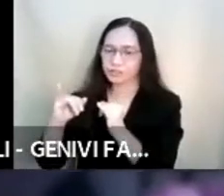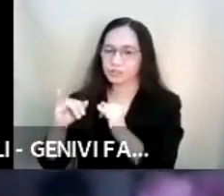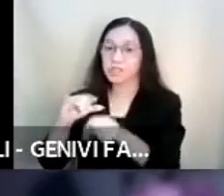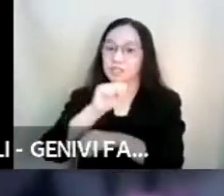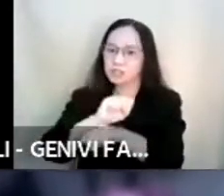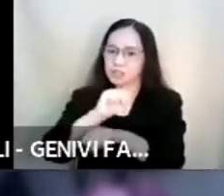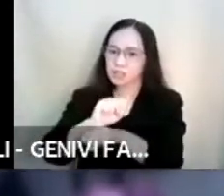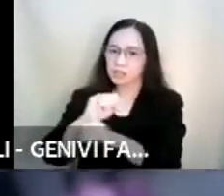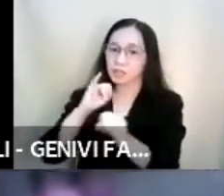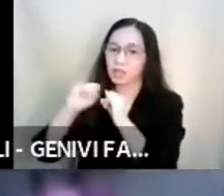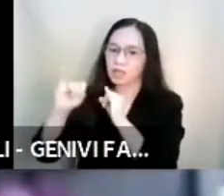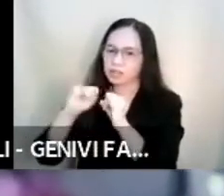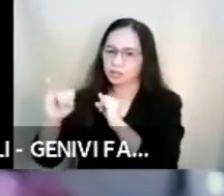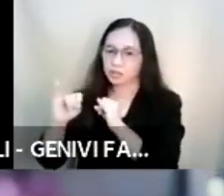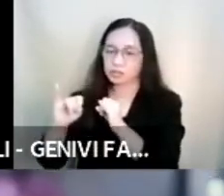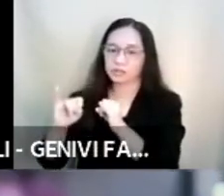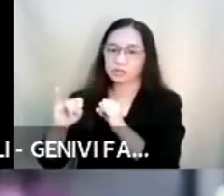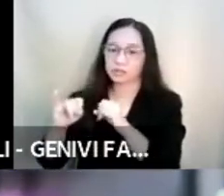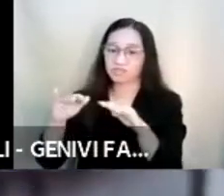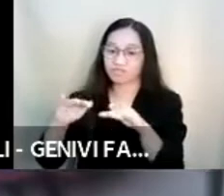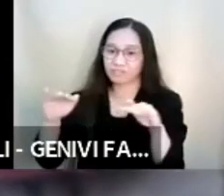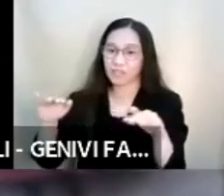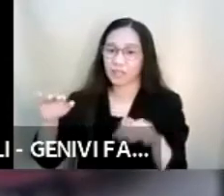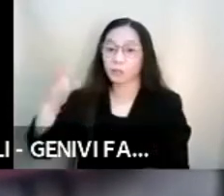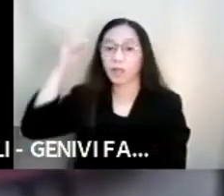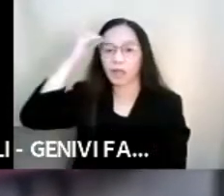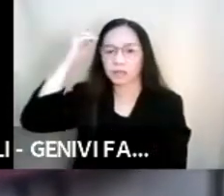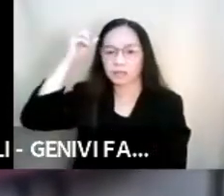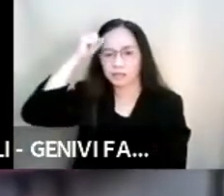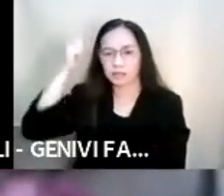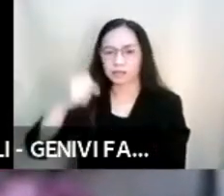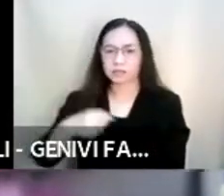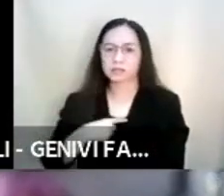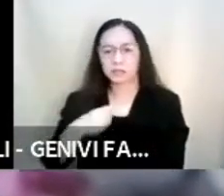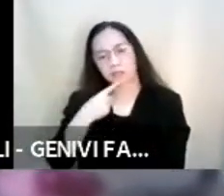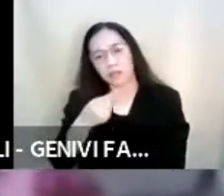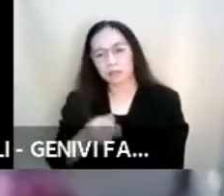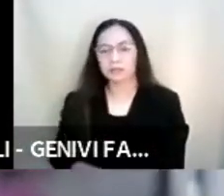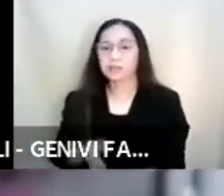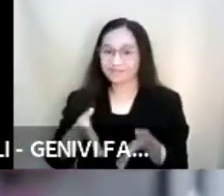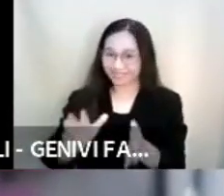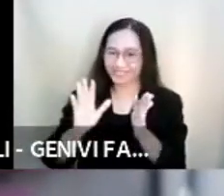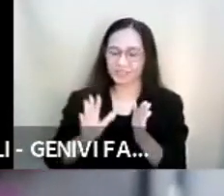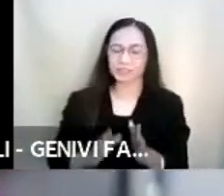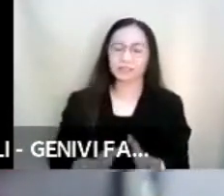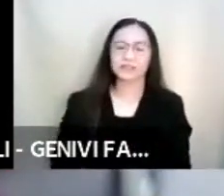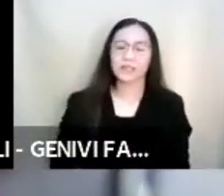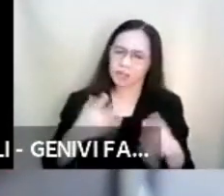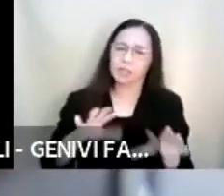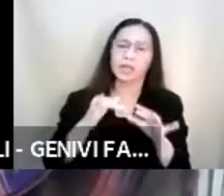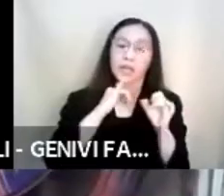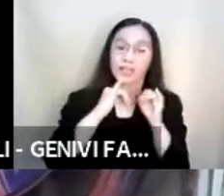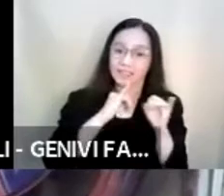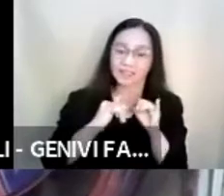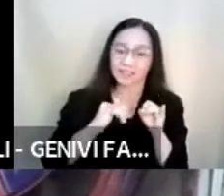for ng mga batang may Down. So sabi ko, sige, grabe natin chance to in-interview. Binigyan kami ng Unilab ng